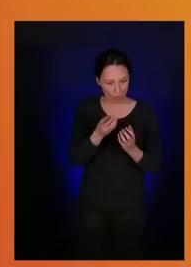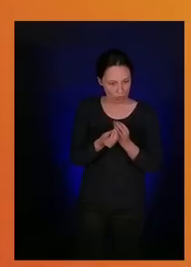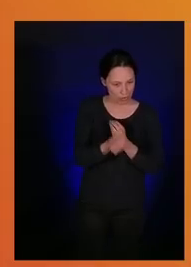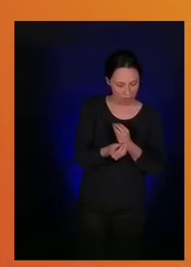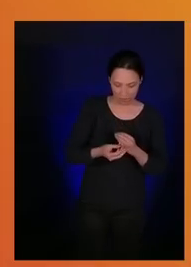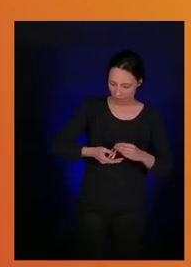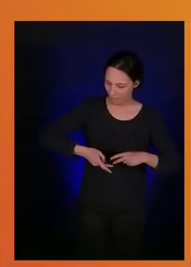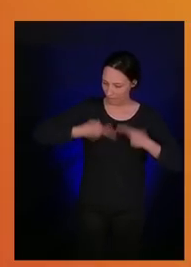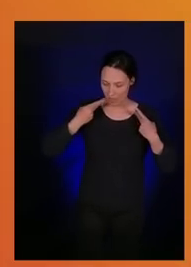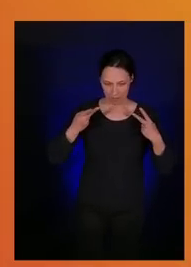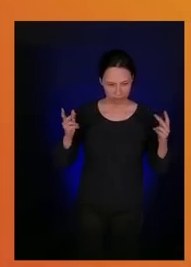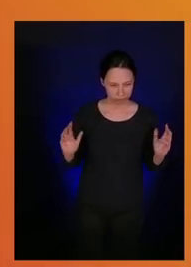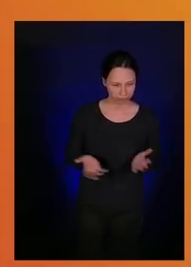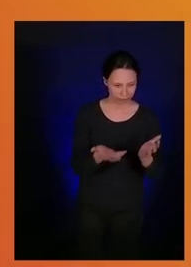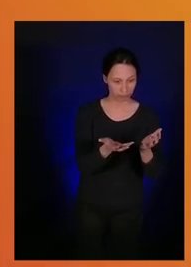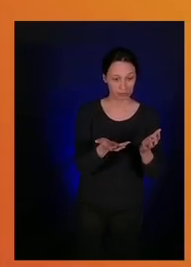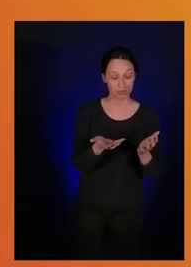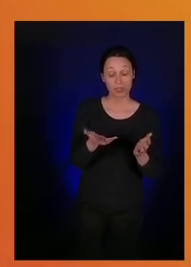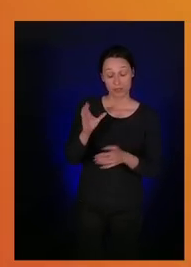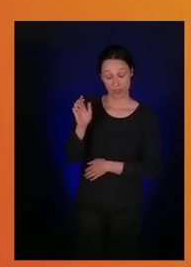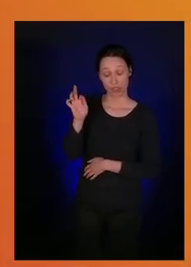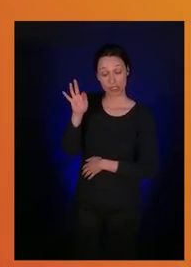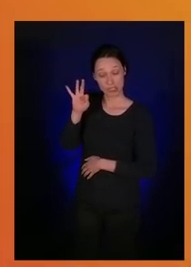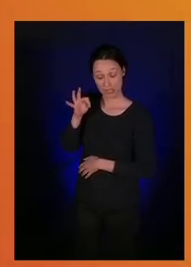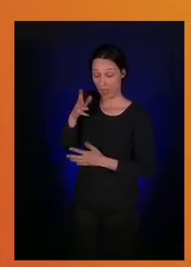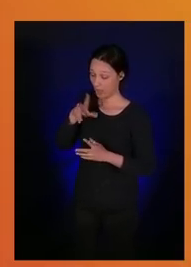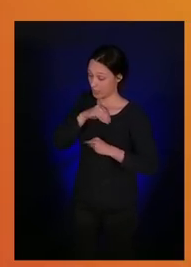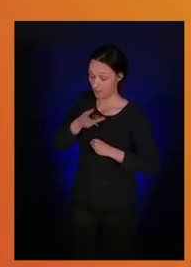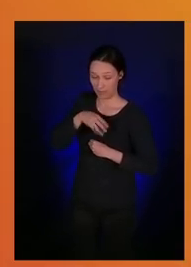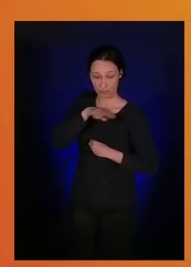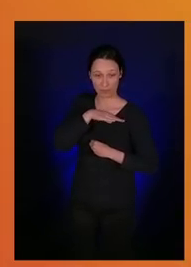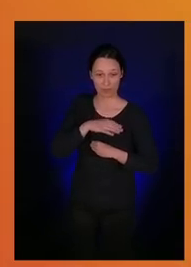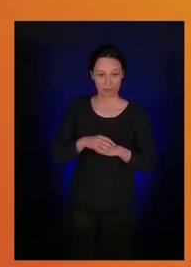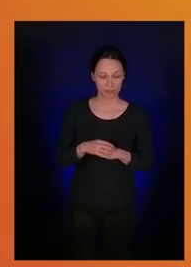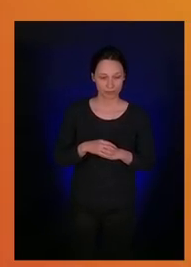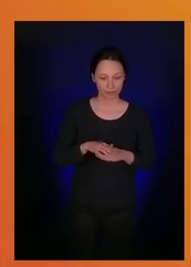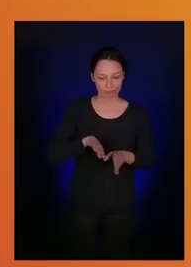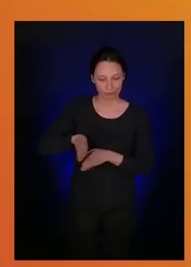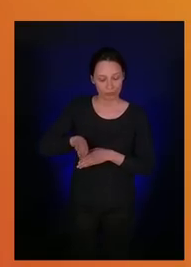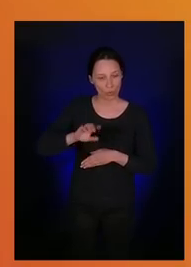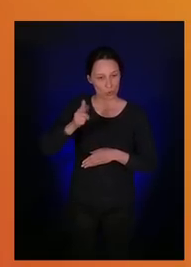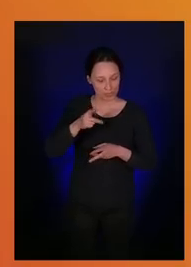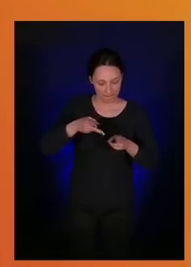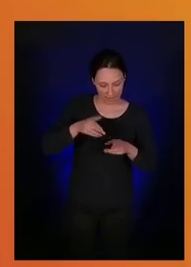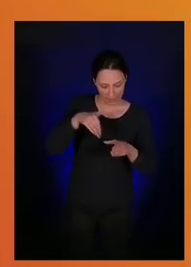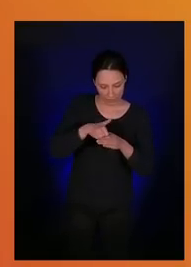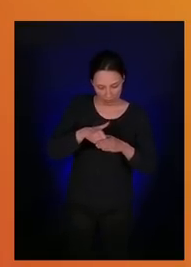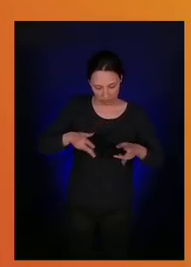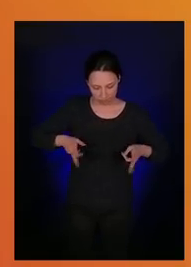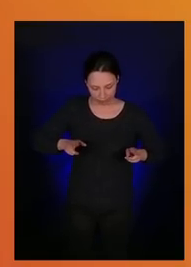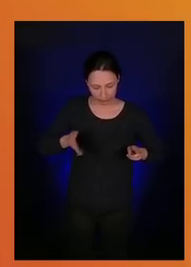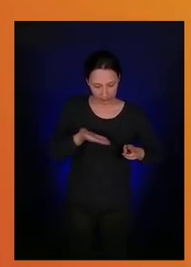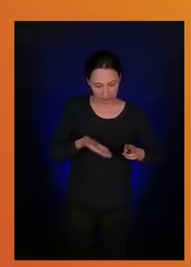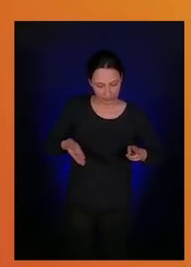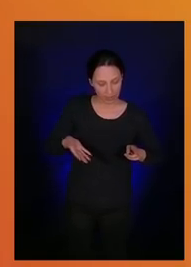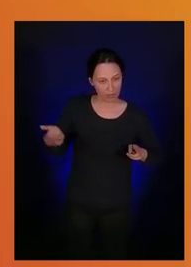confédérale a pris en la matière ses responsabilités. Le second volet de la troisième partie a pour intitulé « Des militants